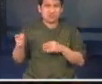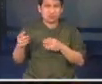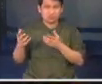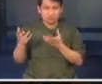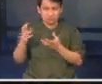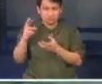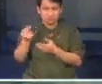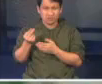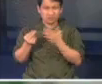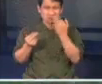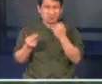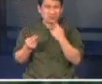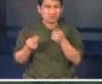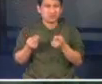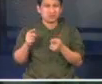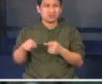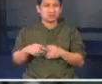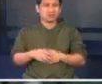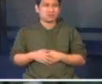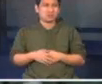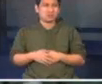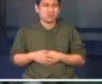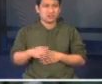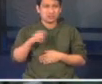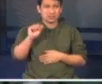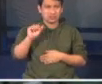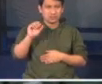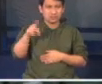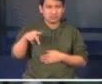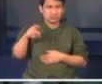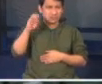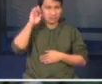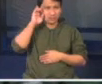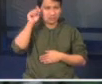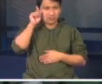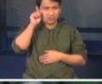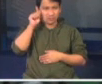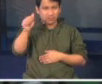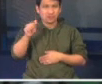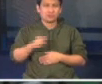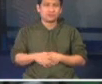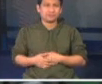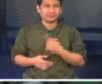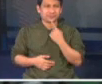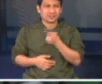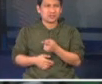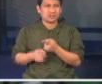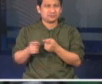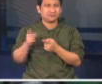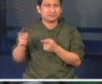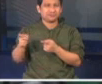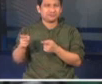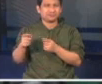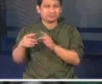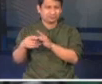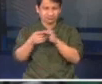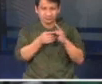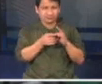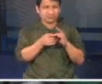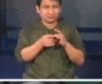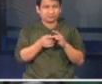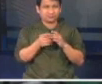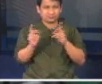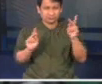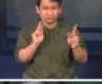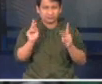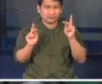kailan sa isang pahayag. Sinabi po ni AFP spokesperson Major General Edgar Arevalo na sila'y kaisa ng taong bayan sa